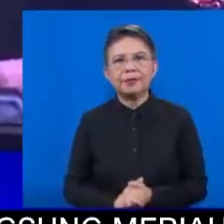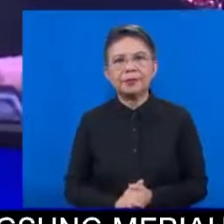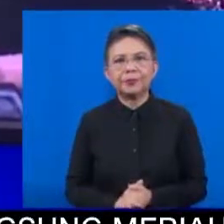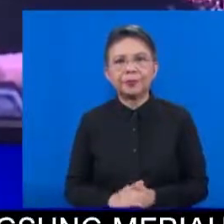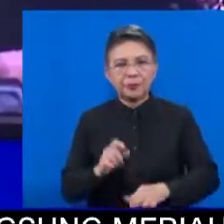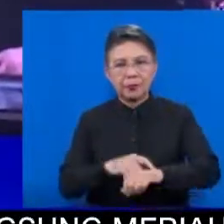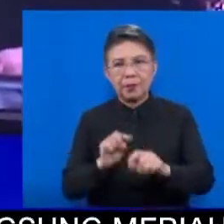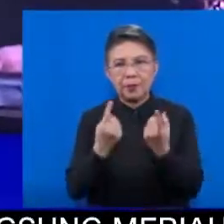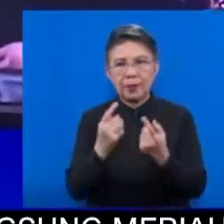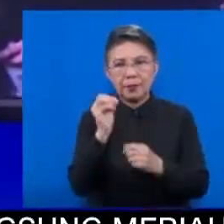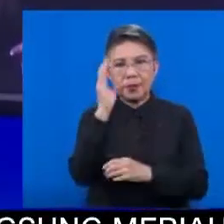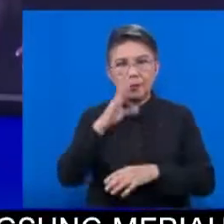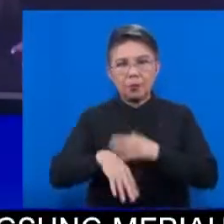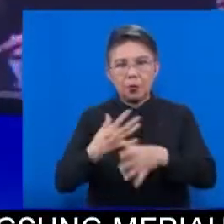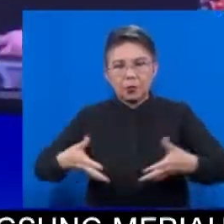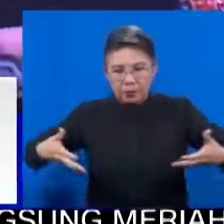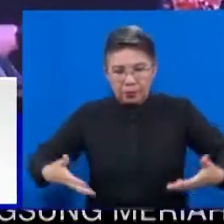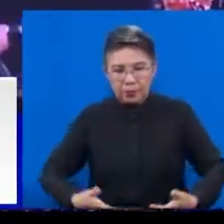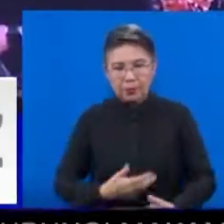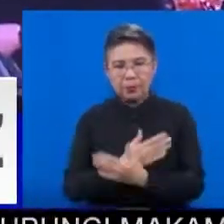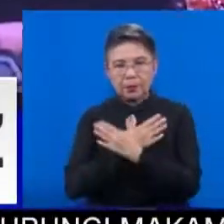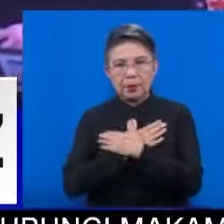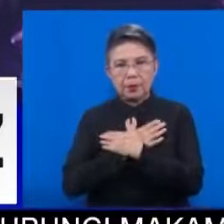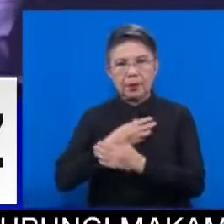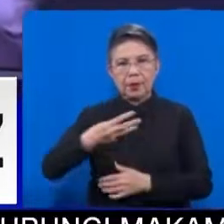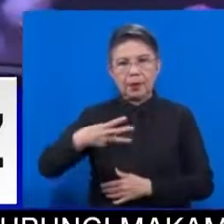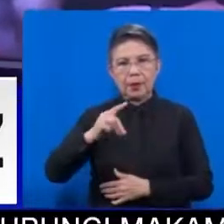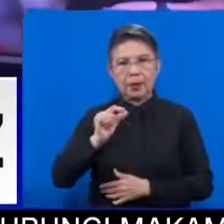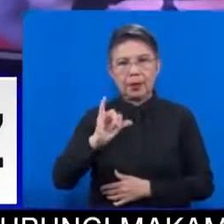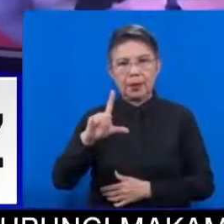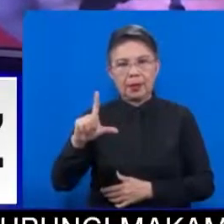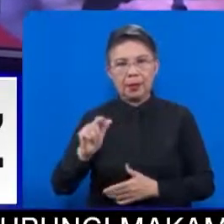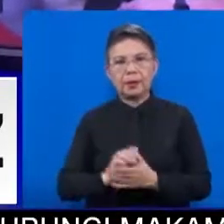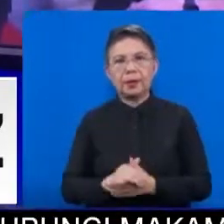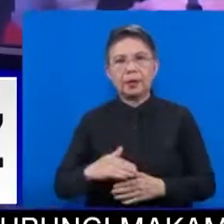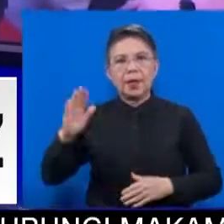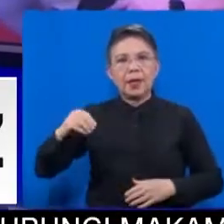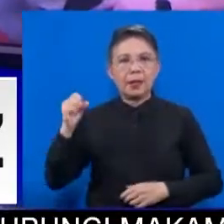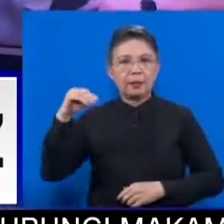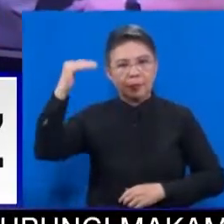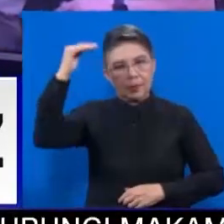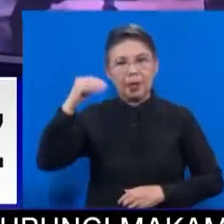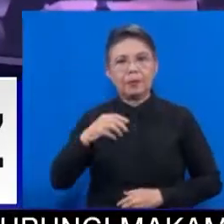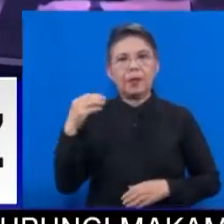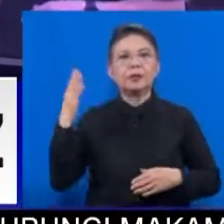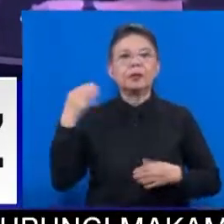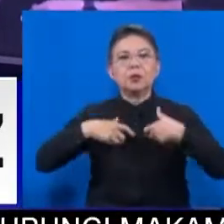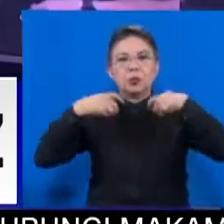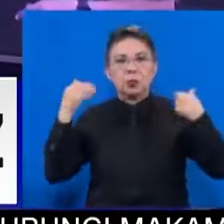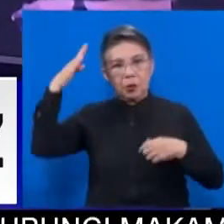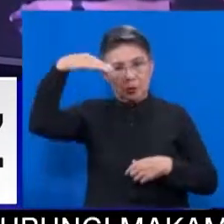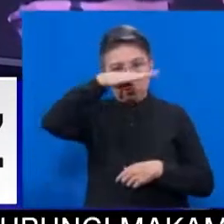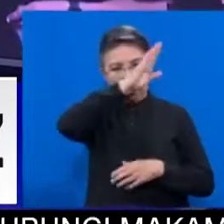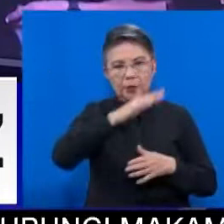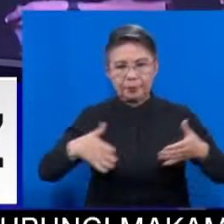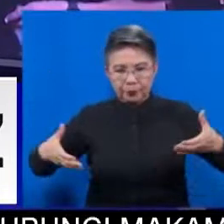Tepat pukul 11 siang, prosesi pemakaman jenazah almarhum Emeril Khan Mumtaz, putra sulung Gubernur Jawa Barat Ridwan Kamil dimulai. Eril